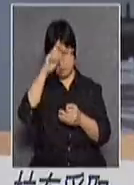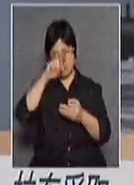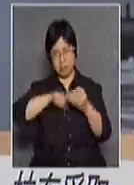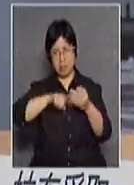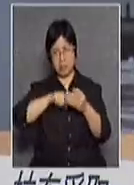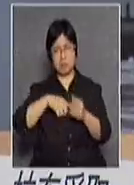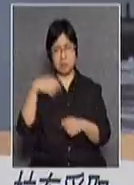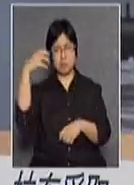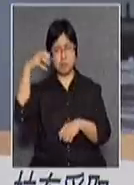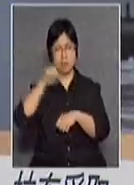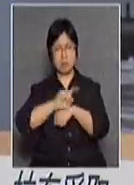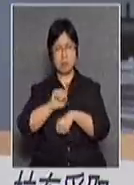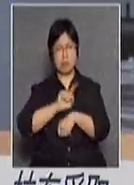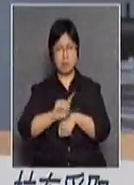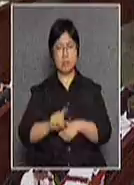決，表決鐘響一分鐘。